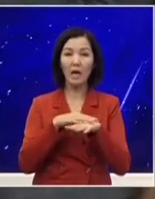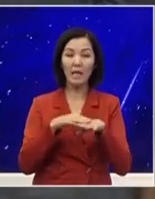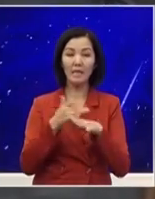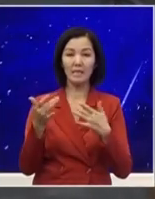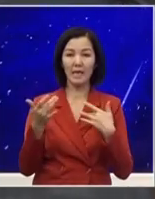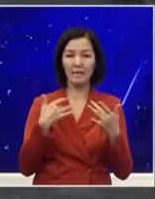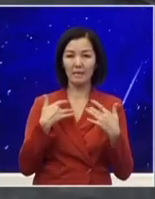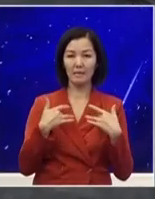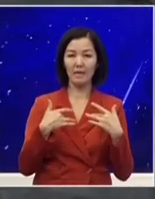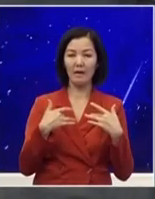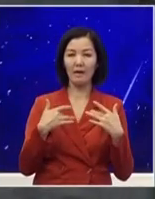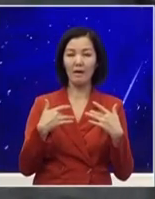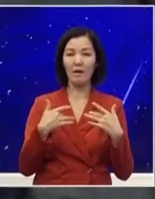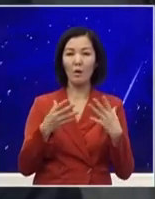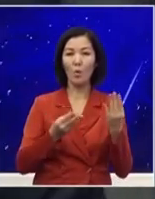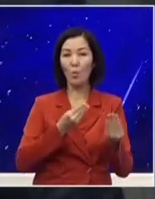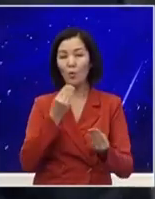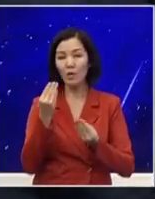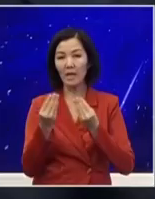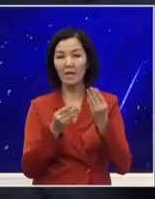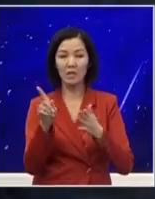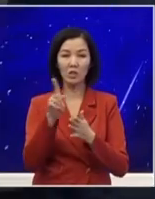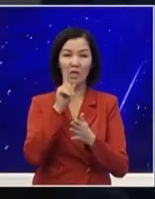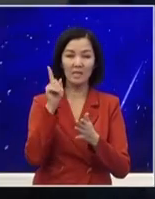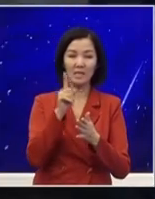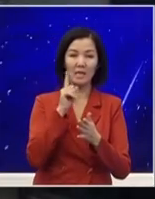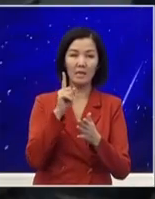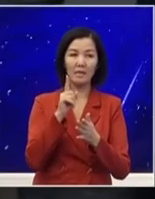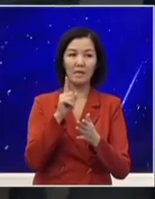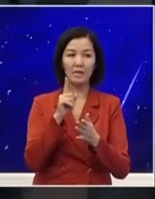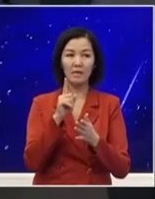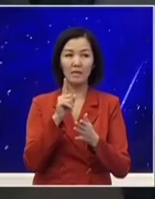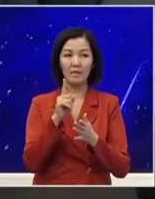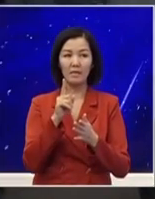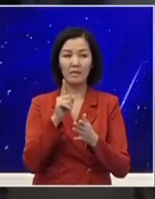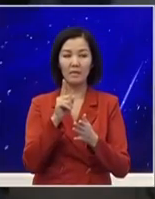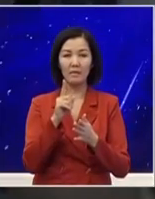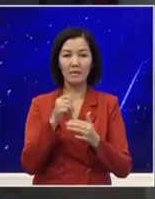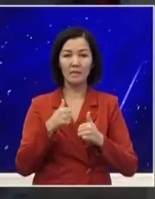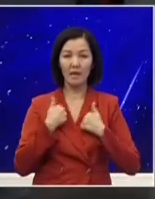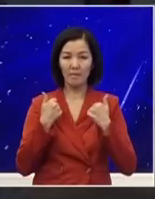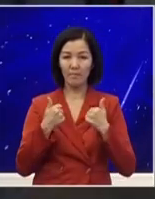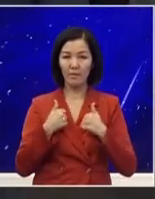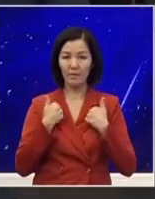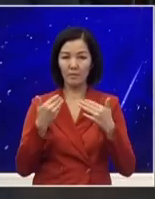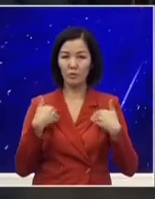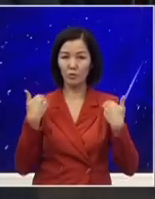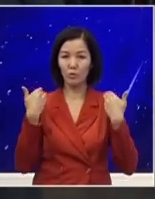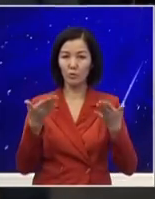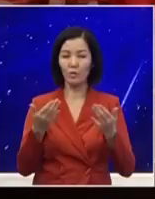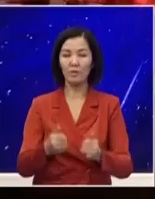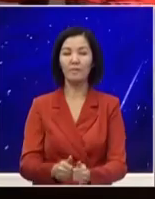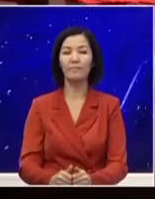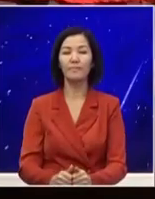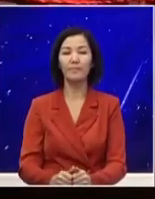жүрген өнерпаздар ғана. Соған талпыныс, сол Ескендірдің бір астарын ашсақ деген кішігірім талпыныстың өзі үлкен жұмыс деп